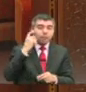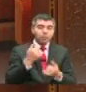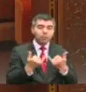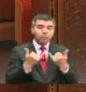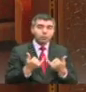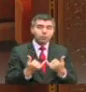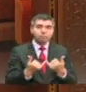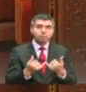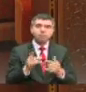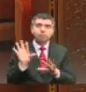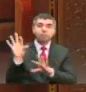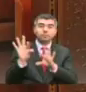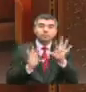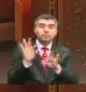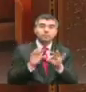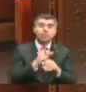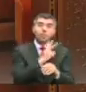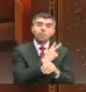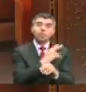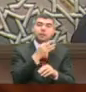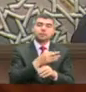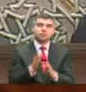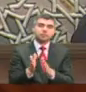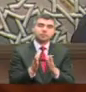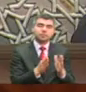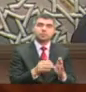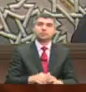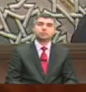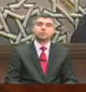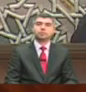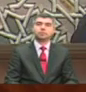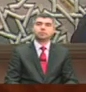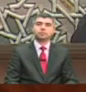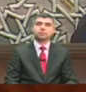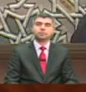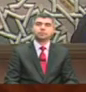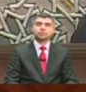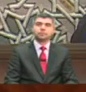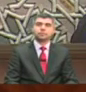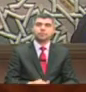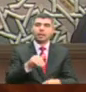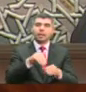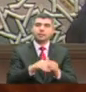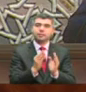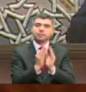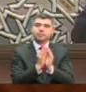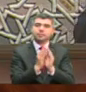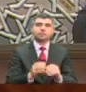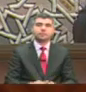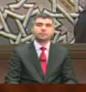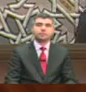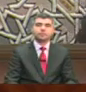المادية والبشرية. وشكرا. شكرا سيد الوزير. تعقيب سيدة النائبة المحترمة عن فريق العدالة والتنمية، تفضلوا